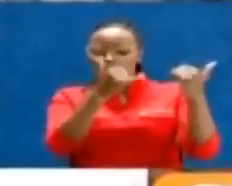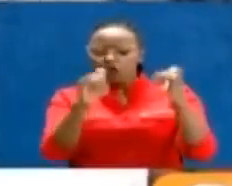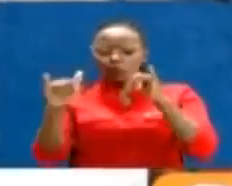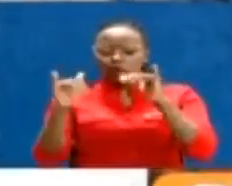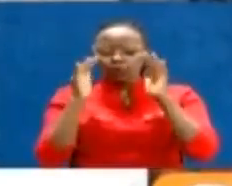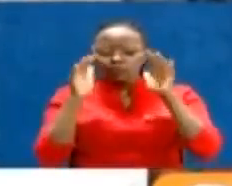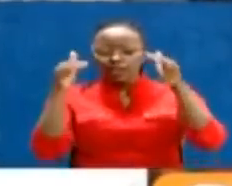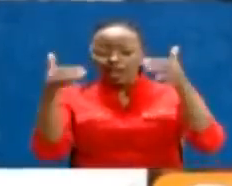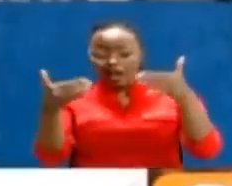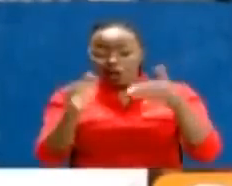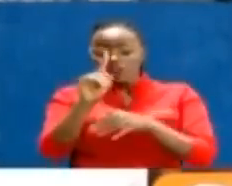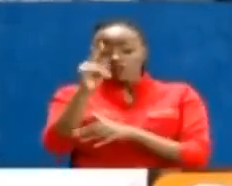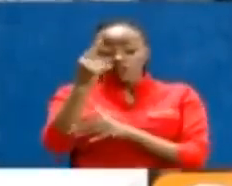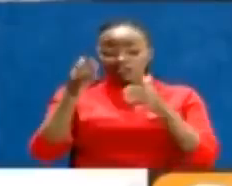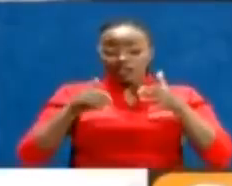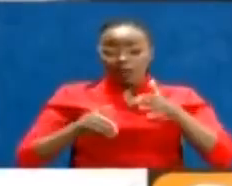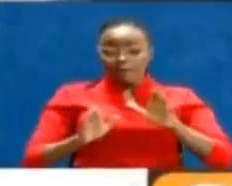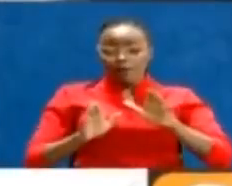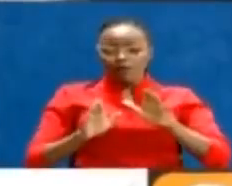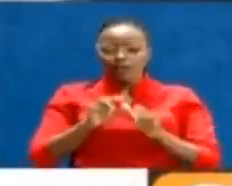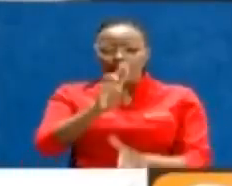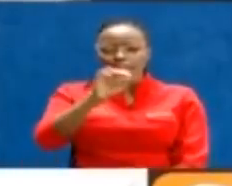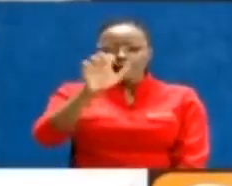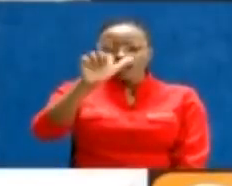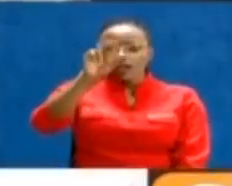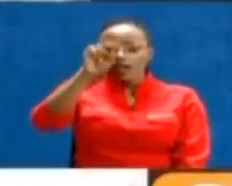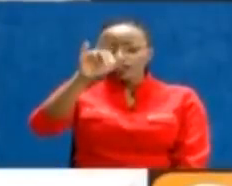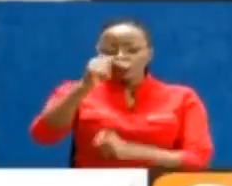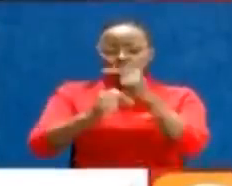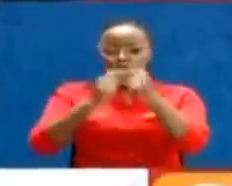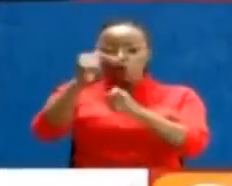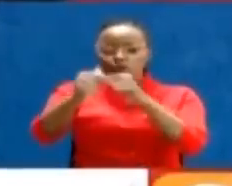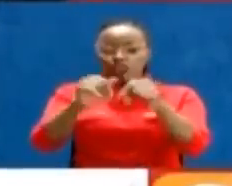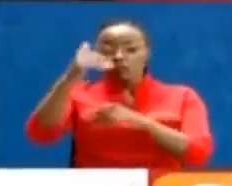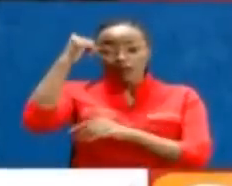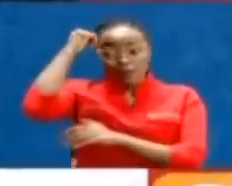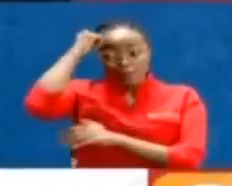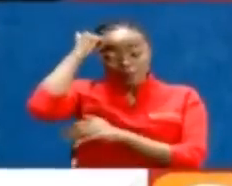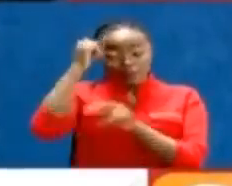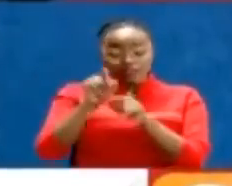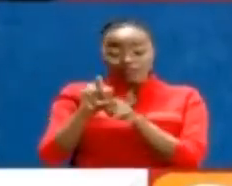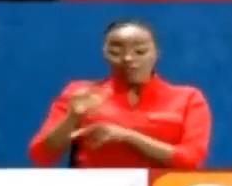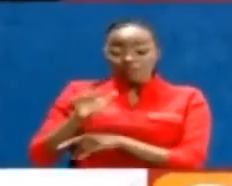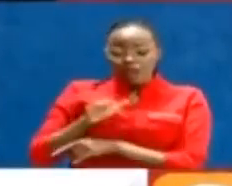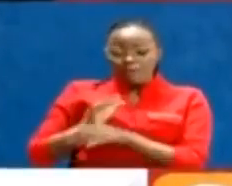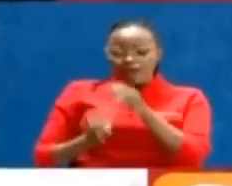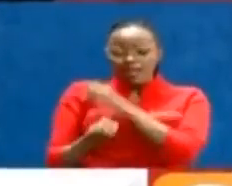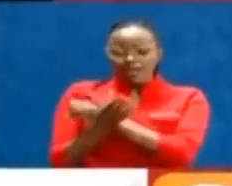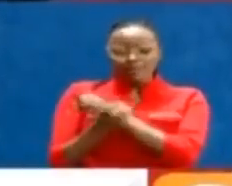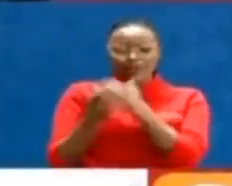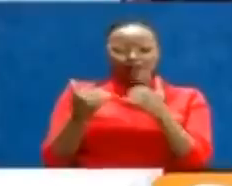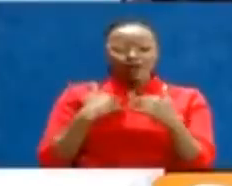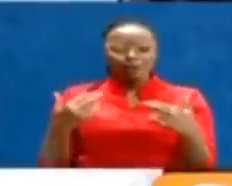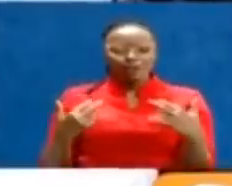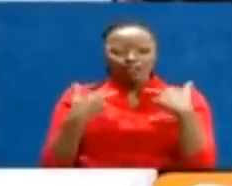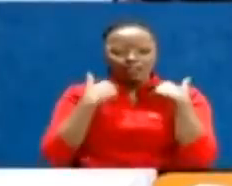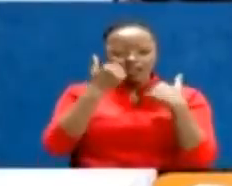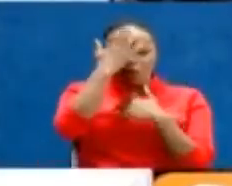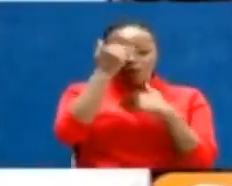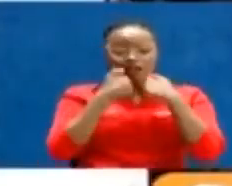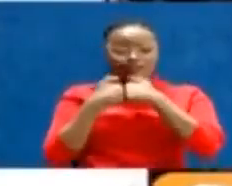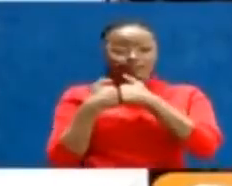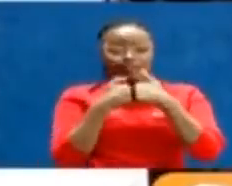kukagua jinsi mwanawe wa kwanza Melanie anavyoendeleza masomo yake. Susan ananieleza kuwa amejipata katika njia panda,